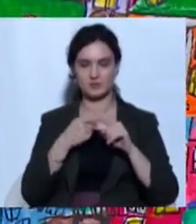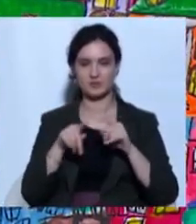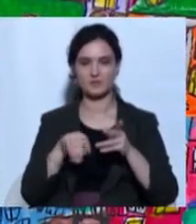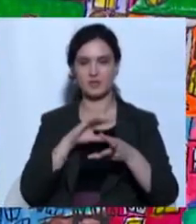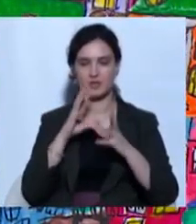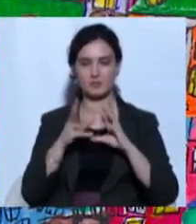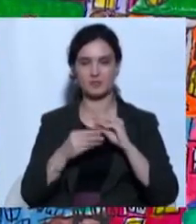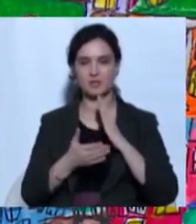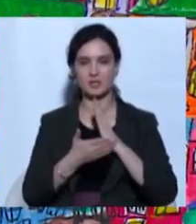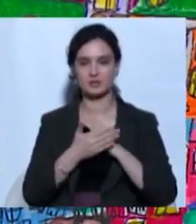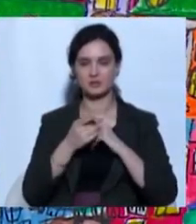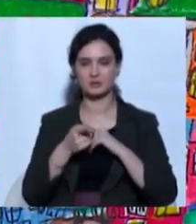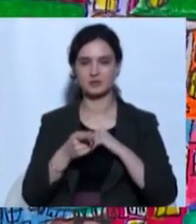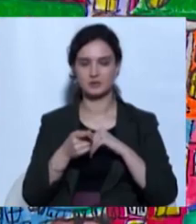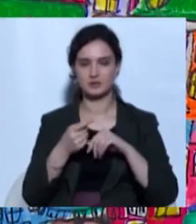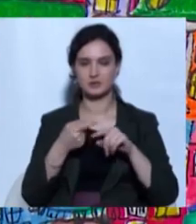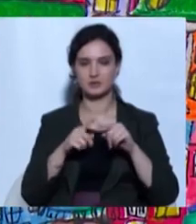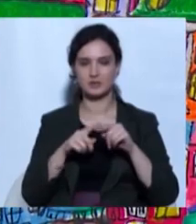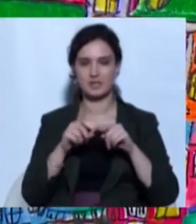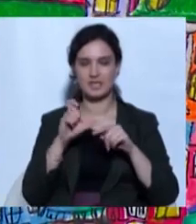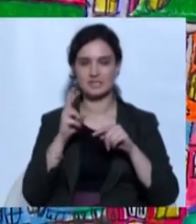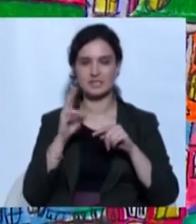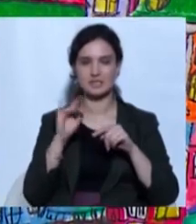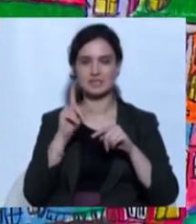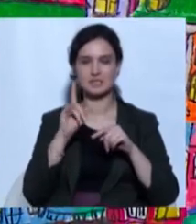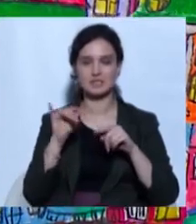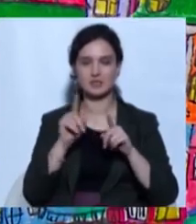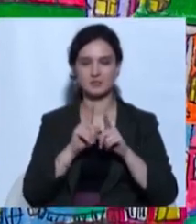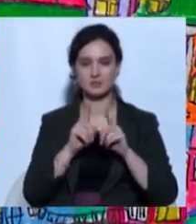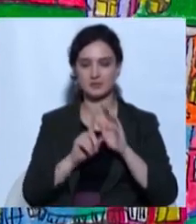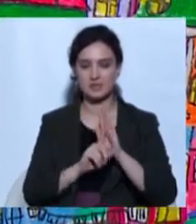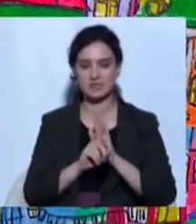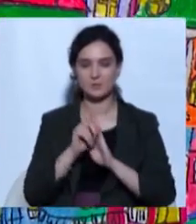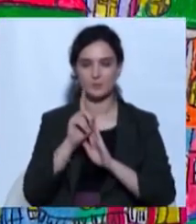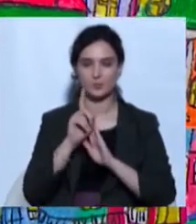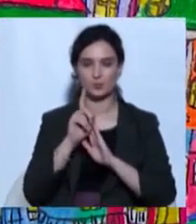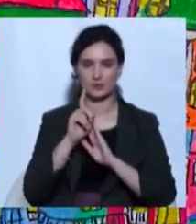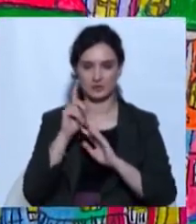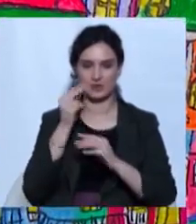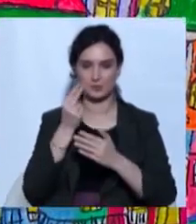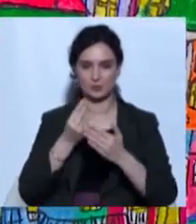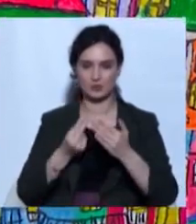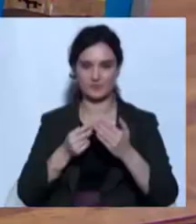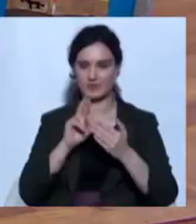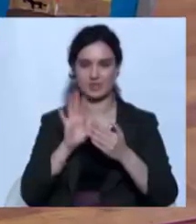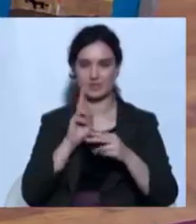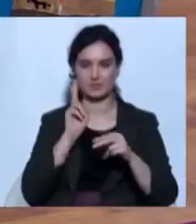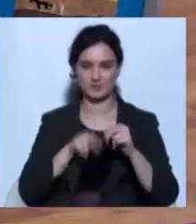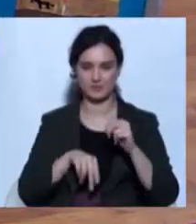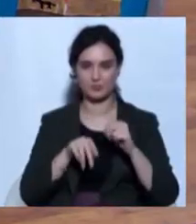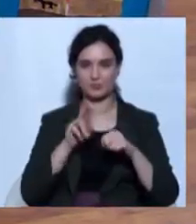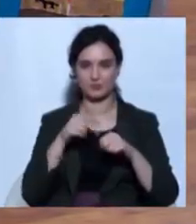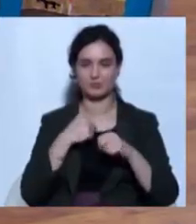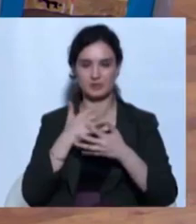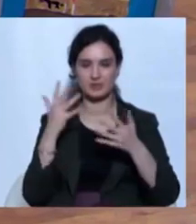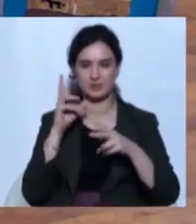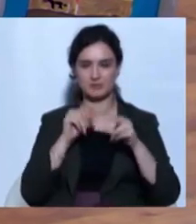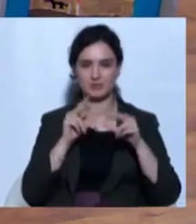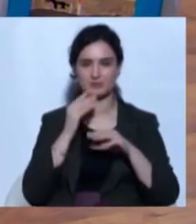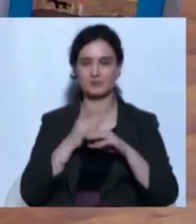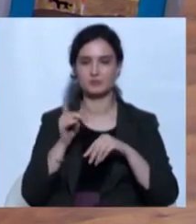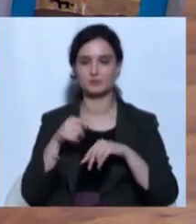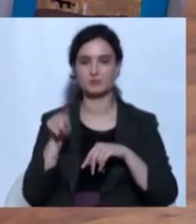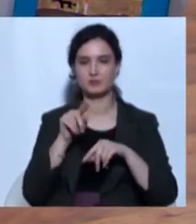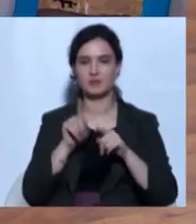არის ესკიზები, ანუ დაწყებული ნამუშევარი და არა დამთავრებული და მე დიდი იმედი მაქვს რომ თქვენ